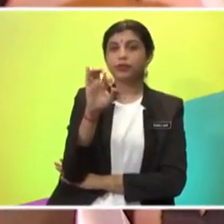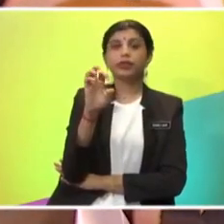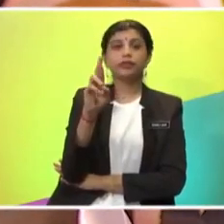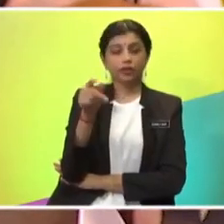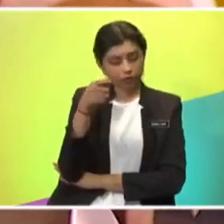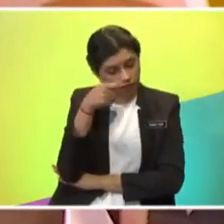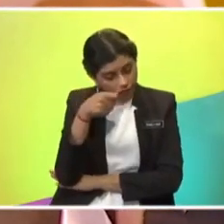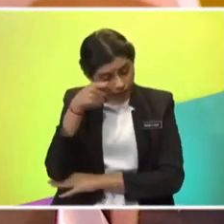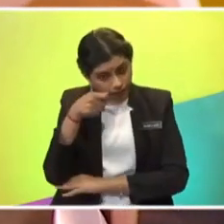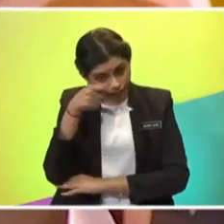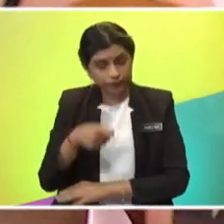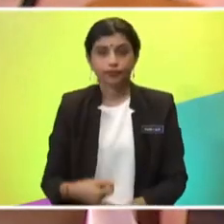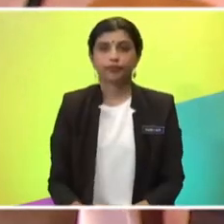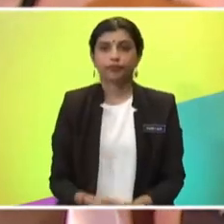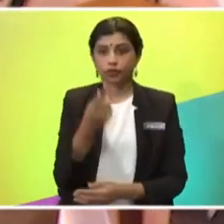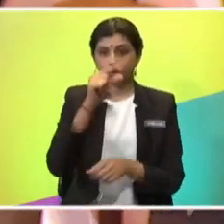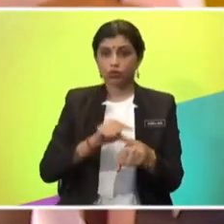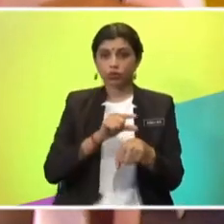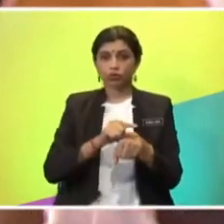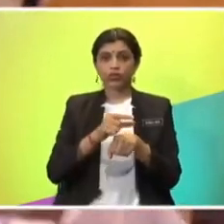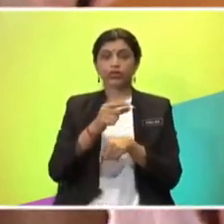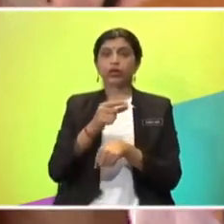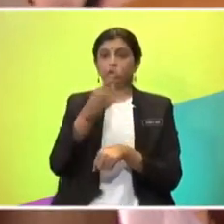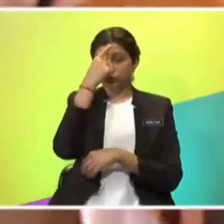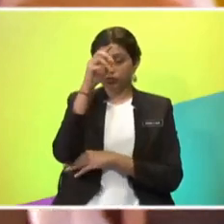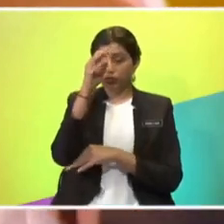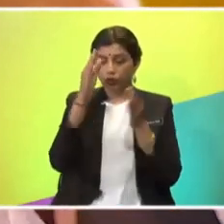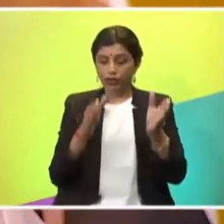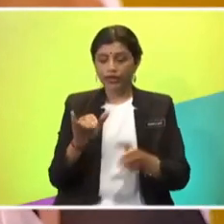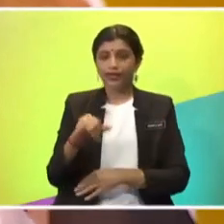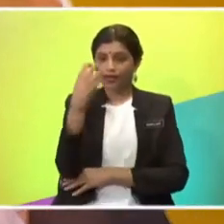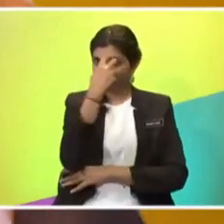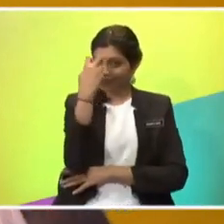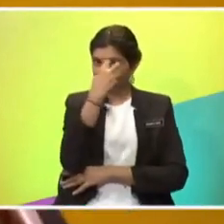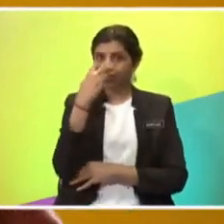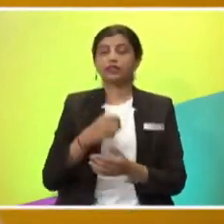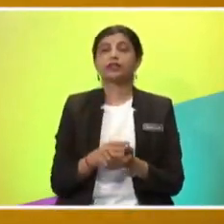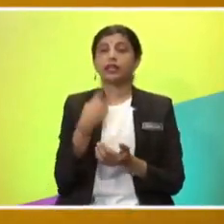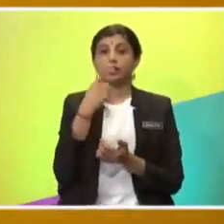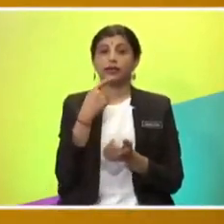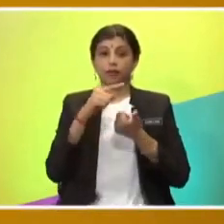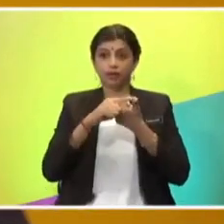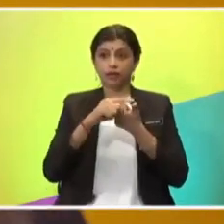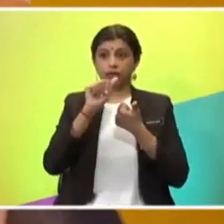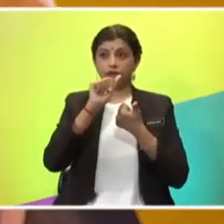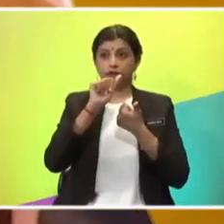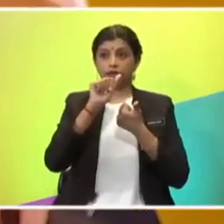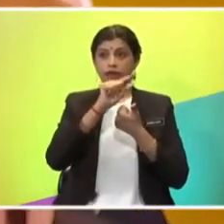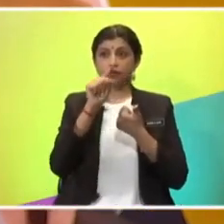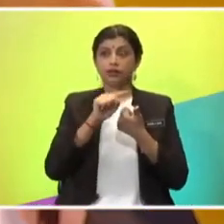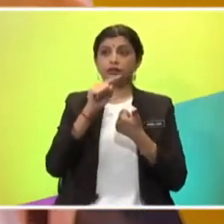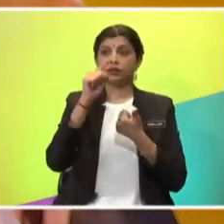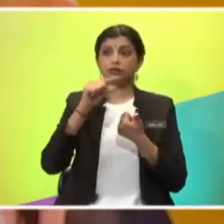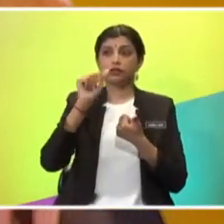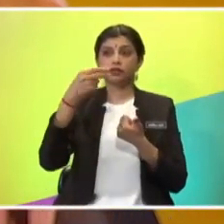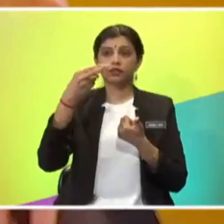penglihatan, masalah terhad. Okey, yang kita murid kita yang menggunakan hari ini ialah Azahra. Okey, kalau